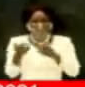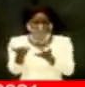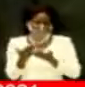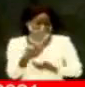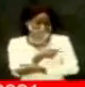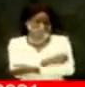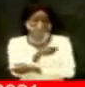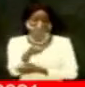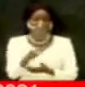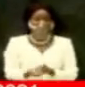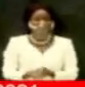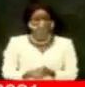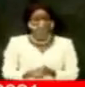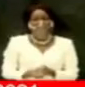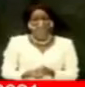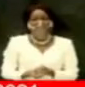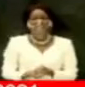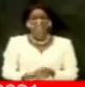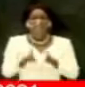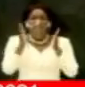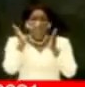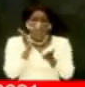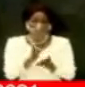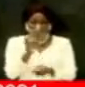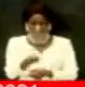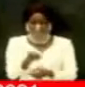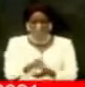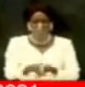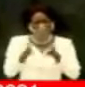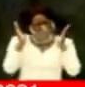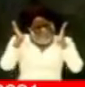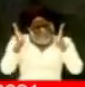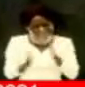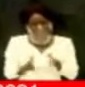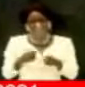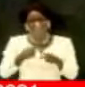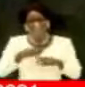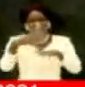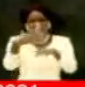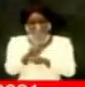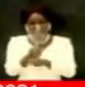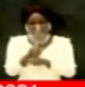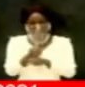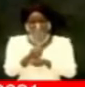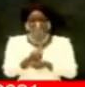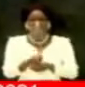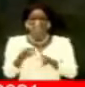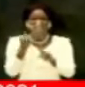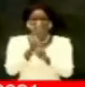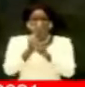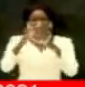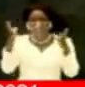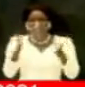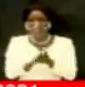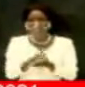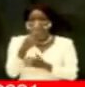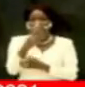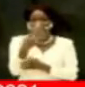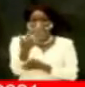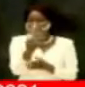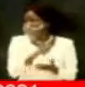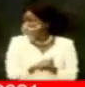ameneyi anzona ndithu ifeyo ngati mabungwe tili ndi udindo osiyanasiyana wadziwisa a Malawi kuti